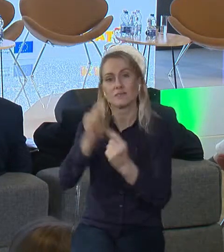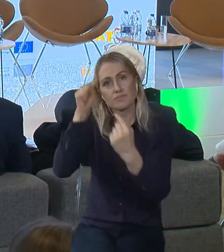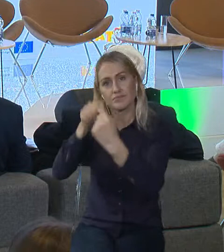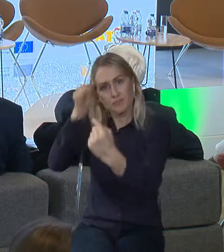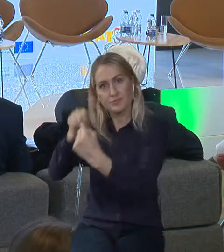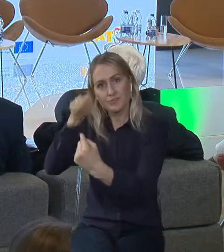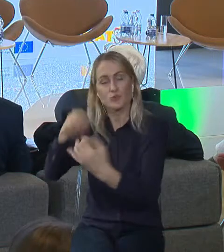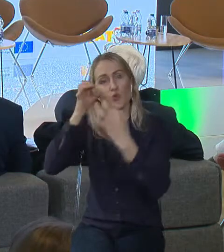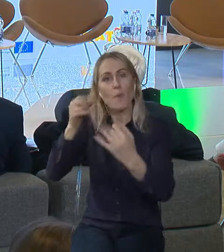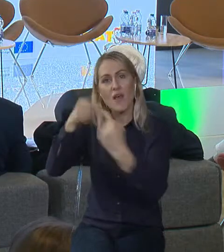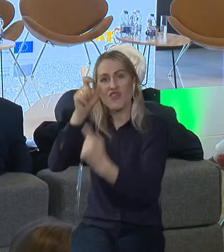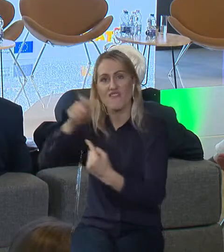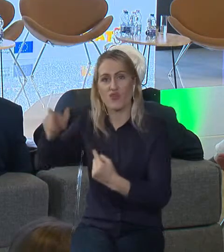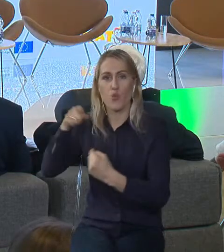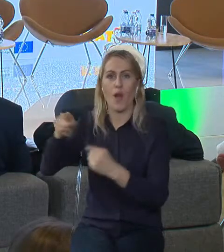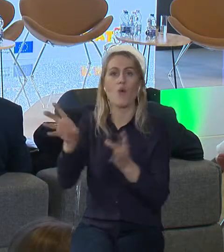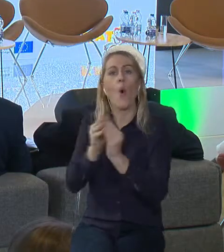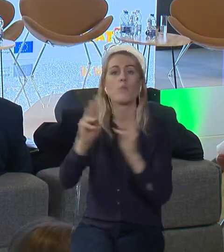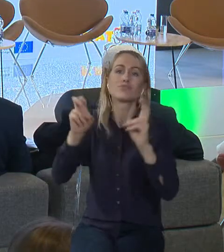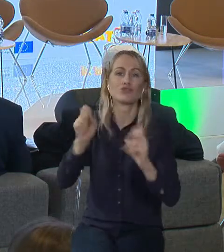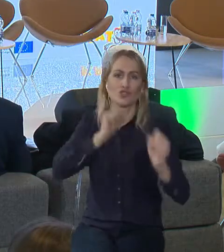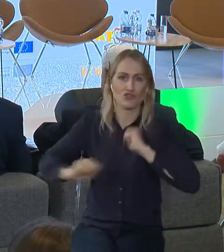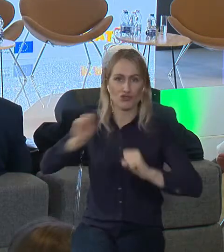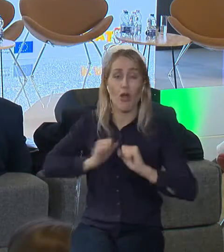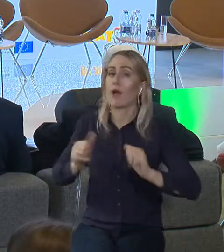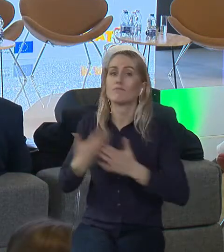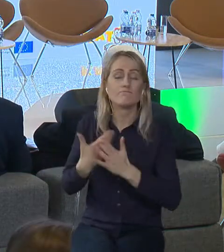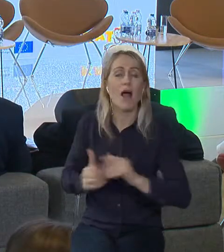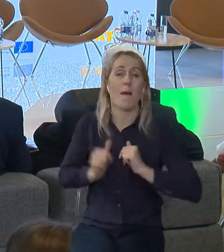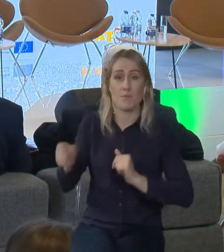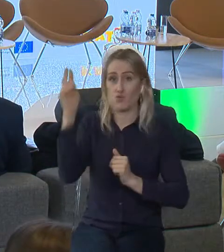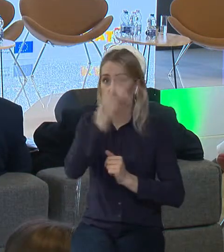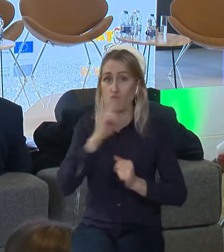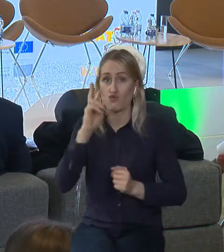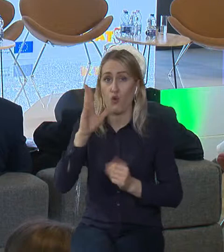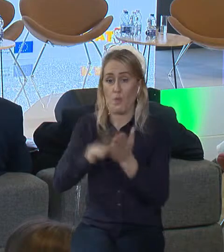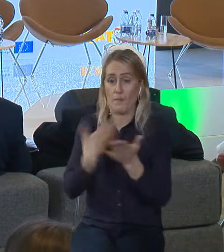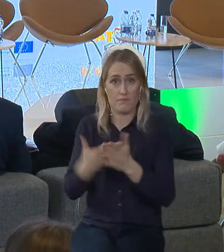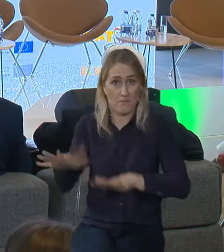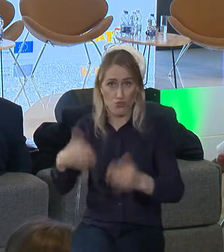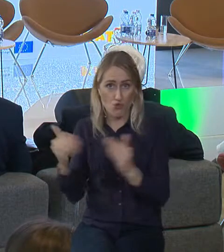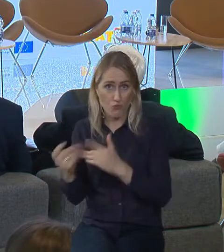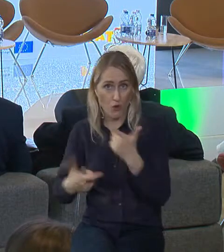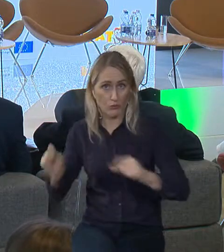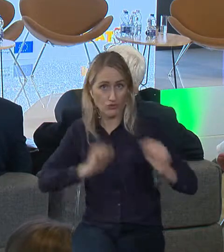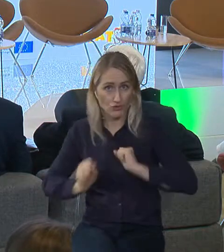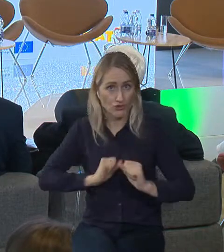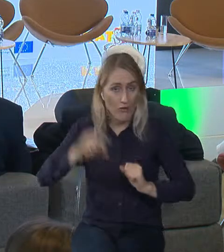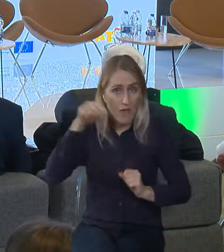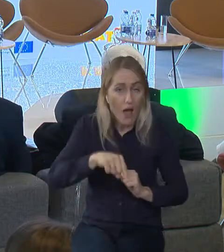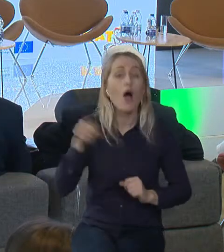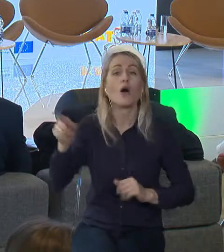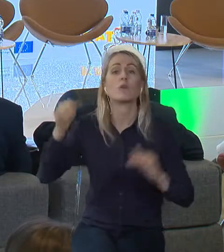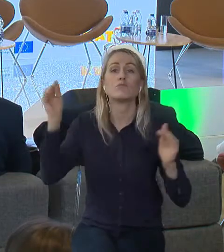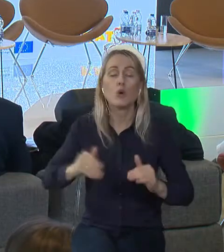odpowiednie zestawy ćwiczeń, tak aby rodzic, który korzysta z aplikacji w domu, mógł wykonywać